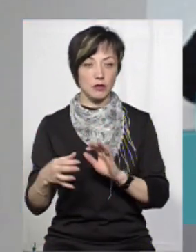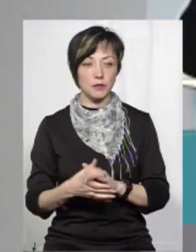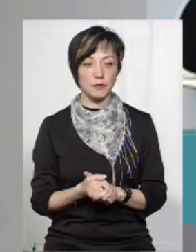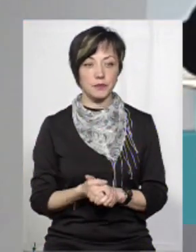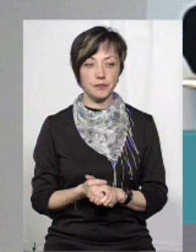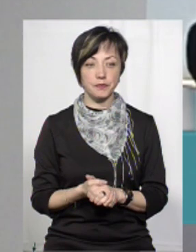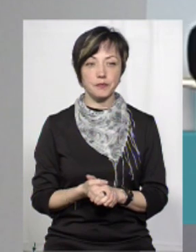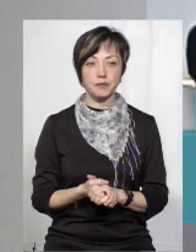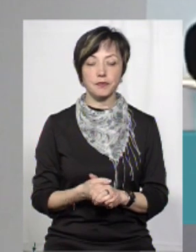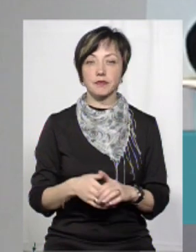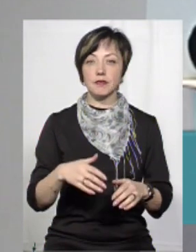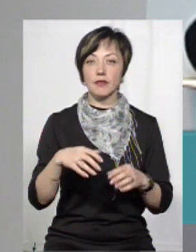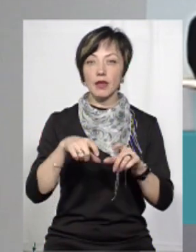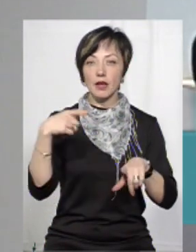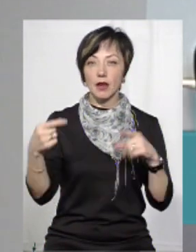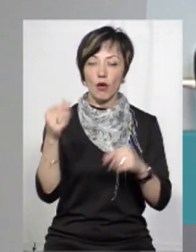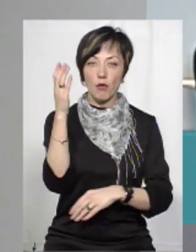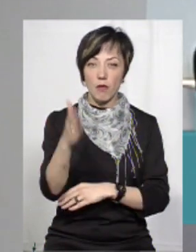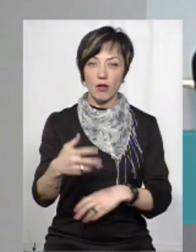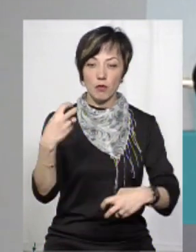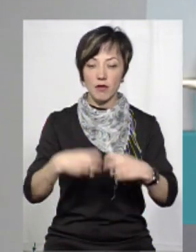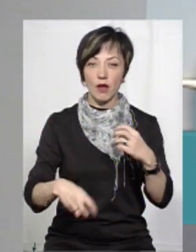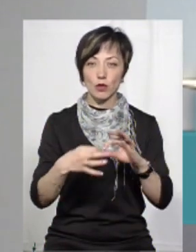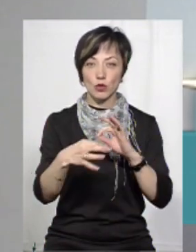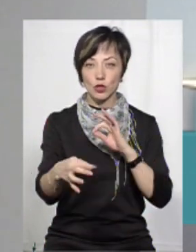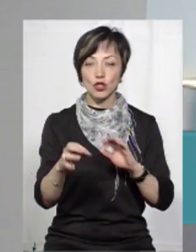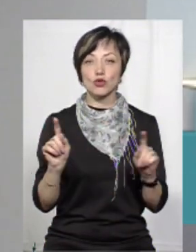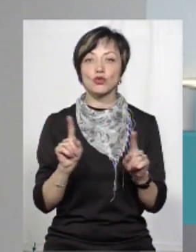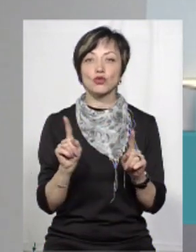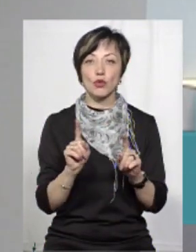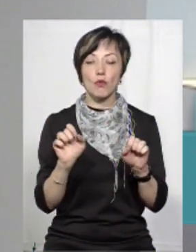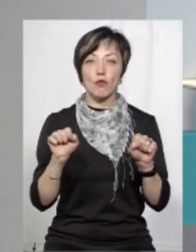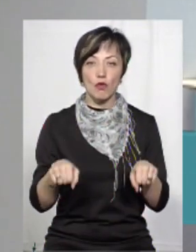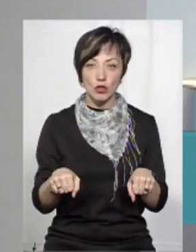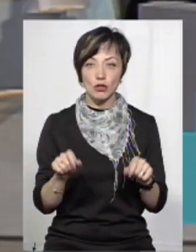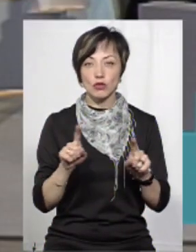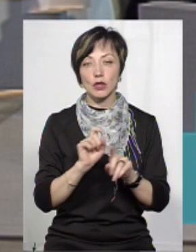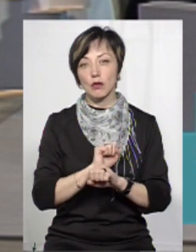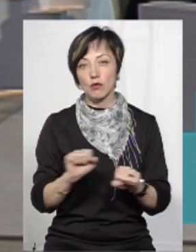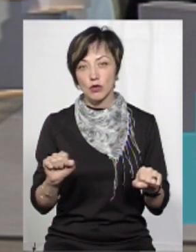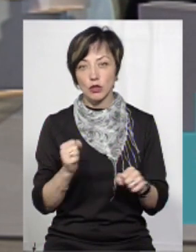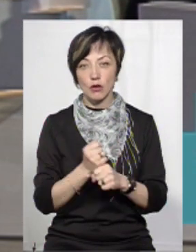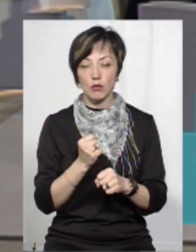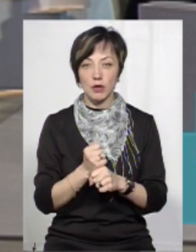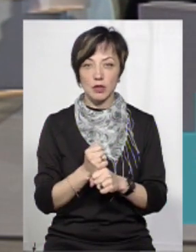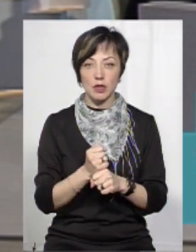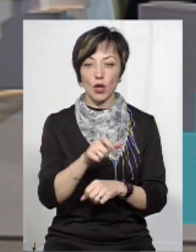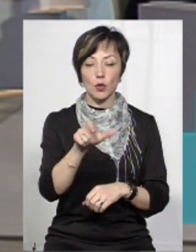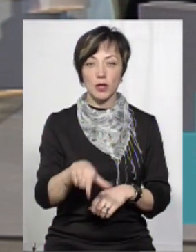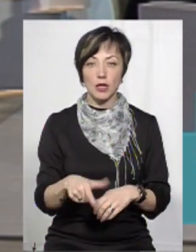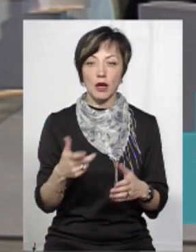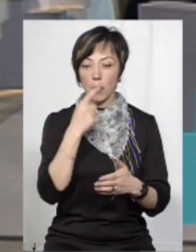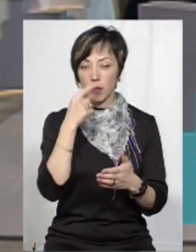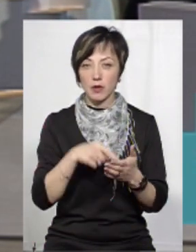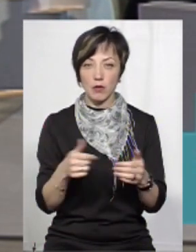речі, впало гілля, обірвало дроти. Що можна, а що не варто робити людині,